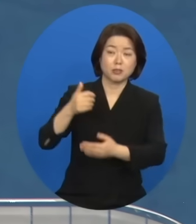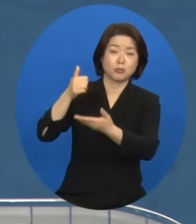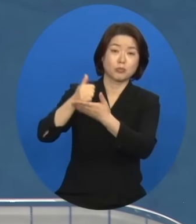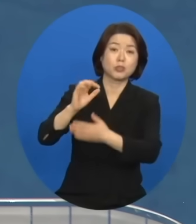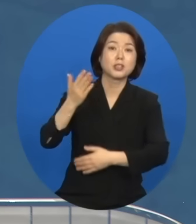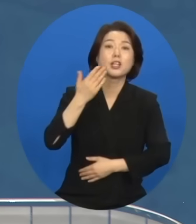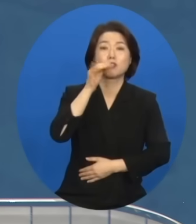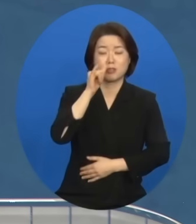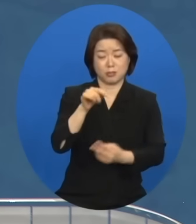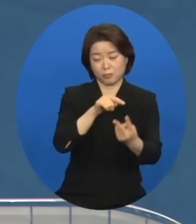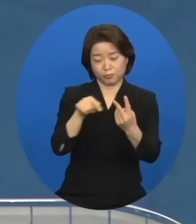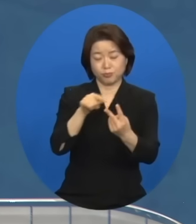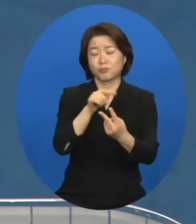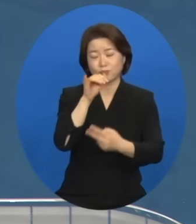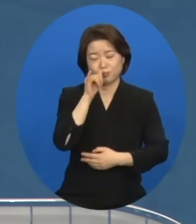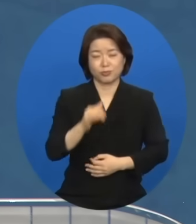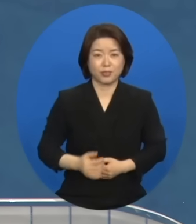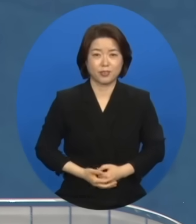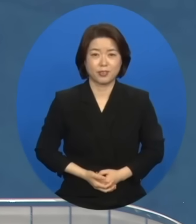수도 있는 것입니다.